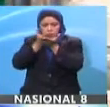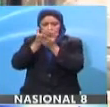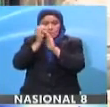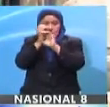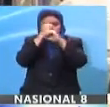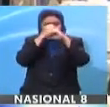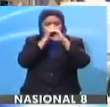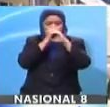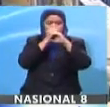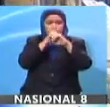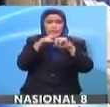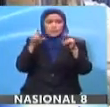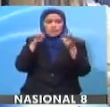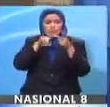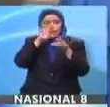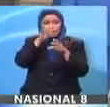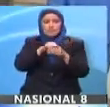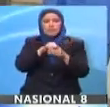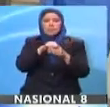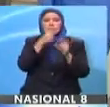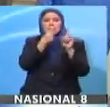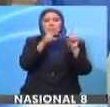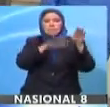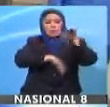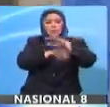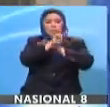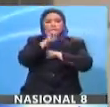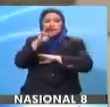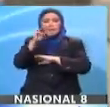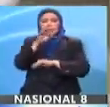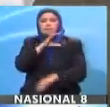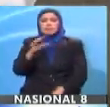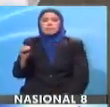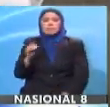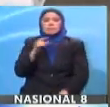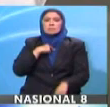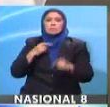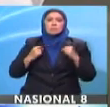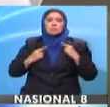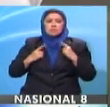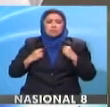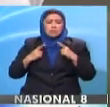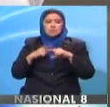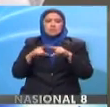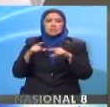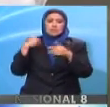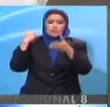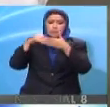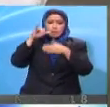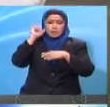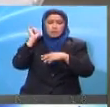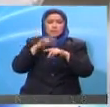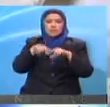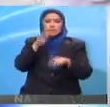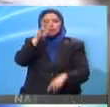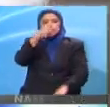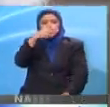bawah KKM dan makm swasta sehingga semalam peran kesihatan sedunia Who melaporkan